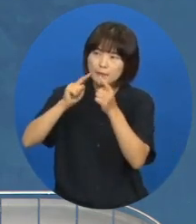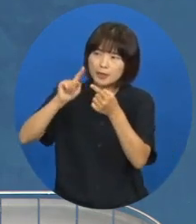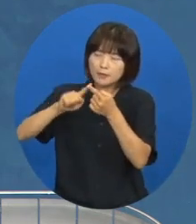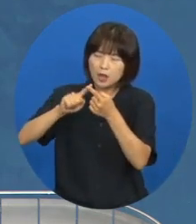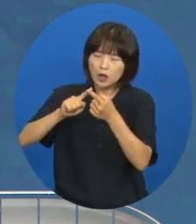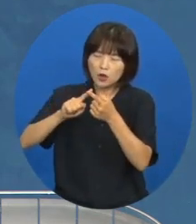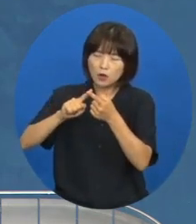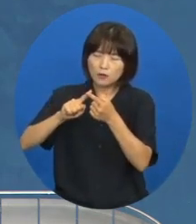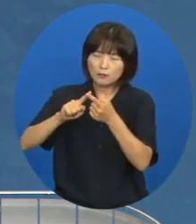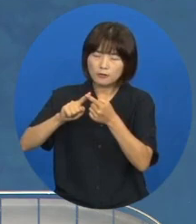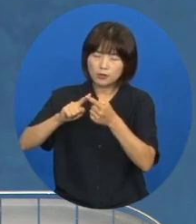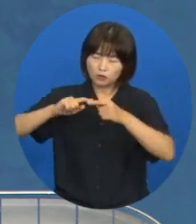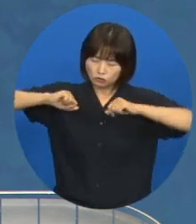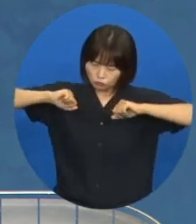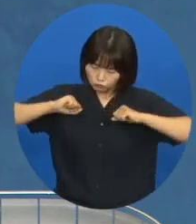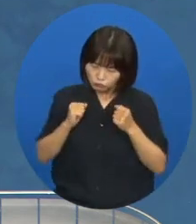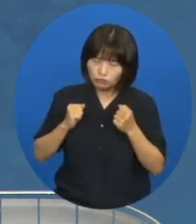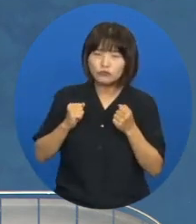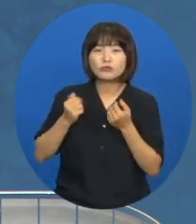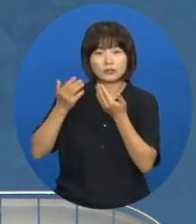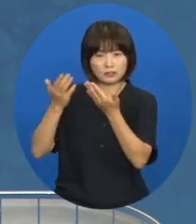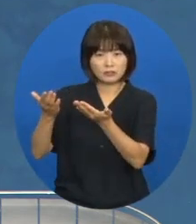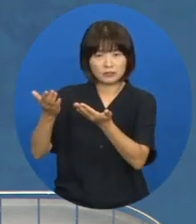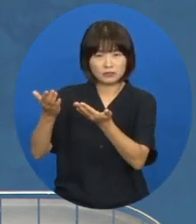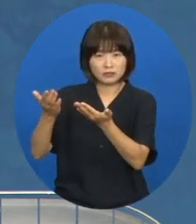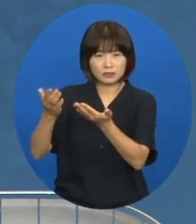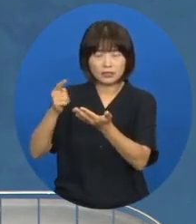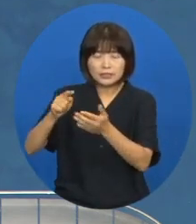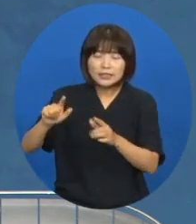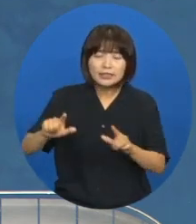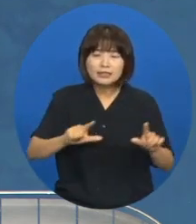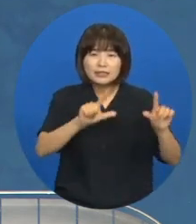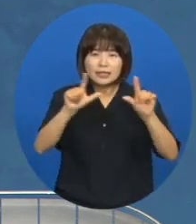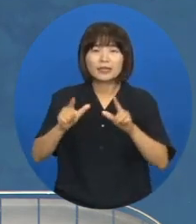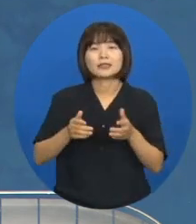철저히 순종하는 것이에요. 그것이 사는 길이에요.